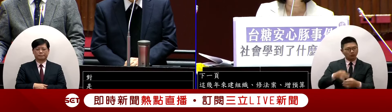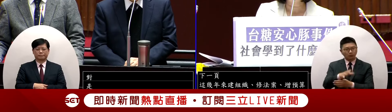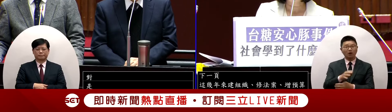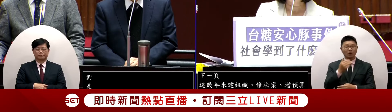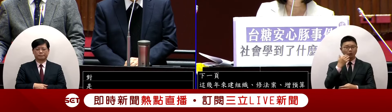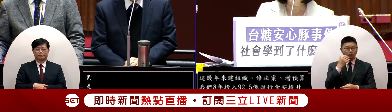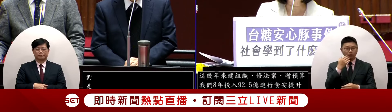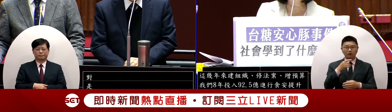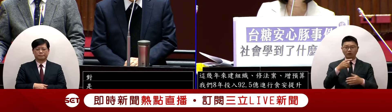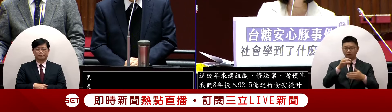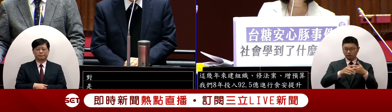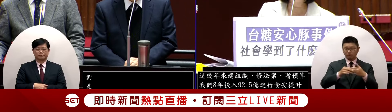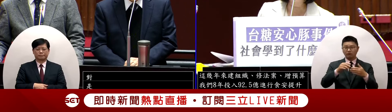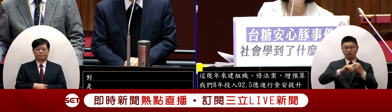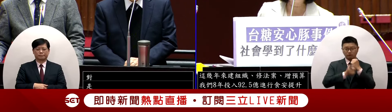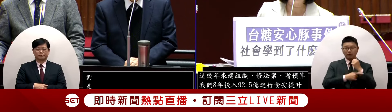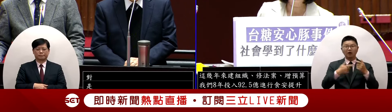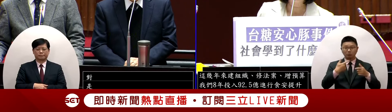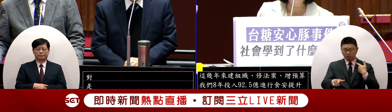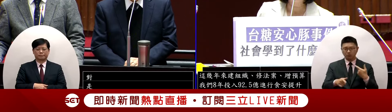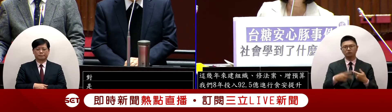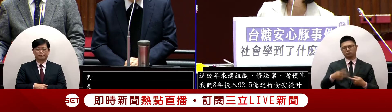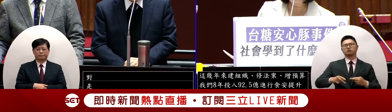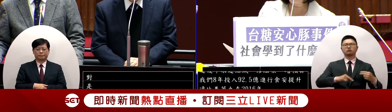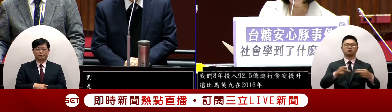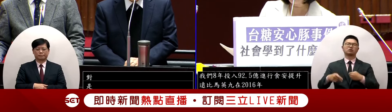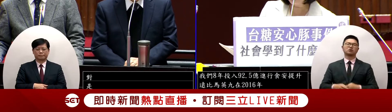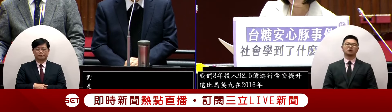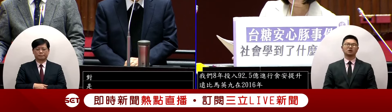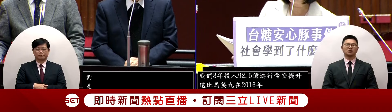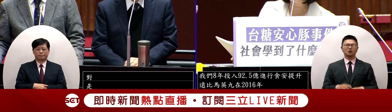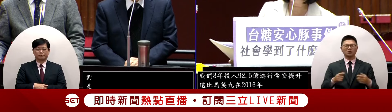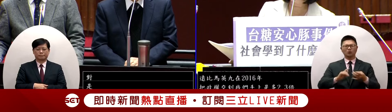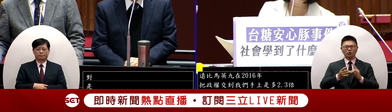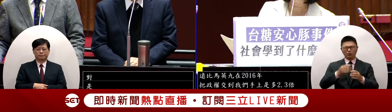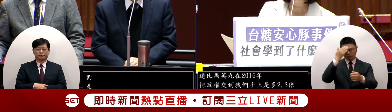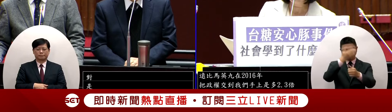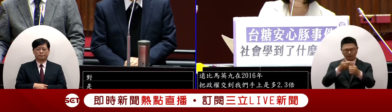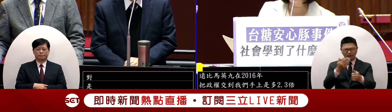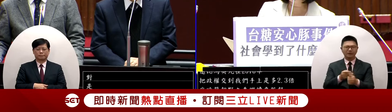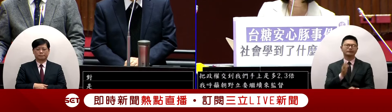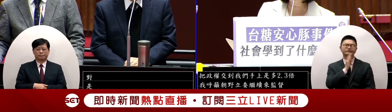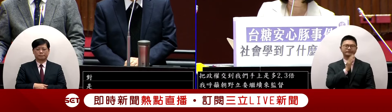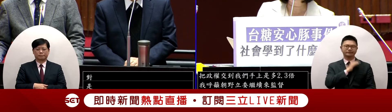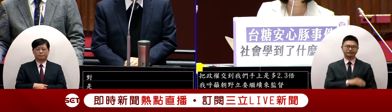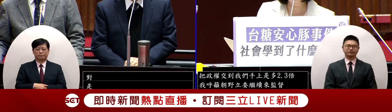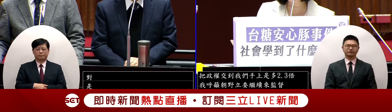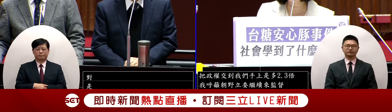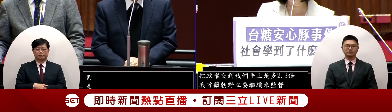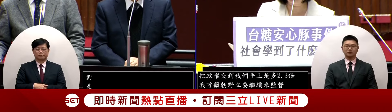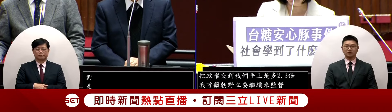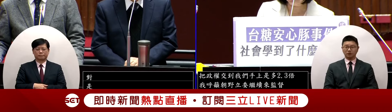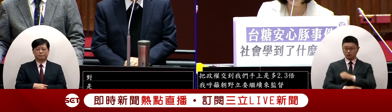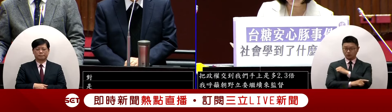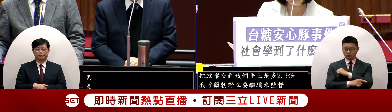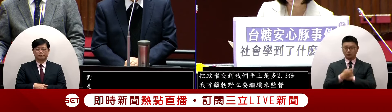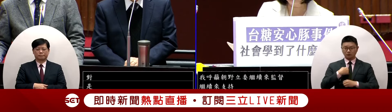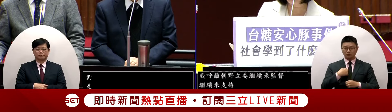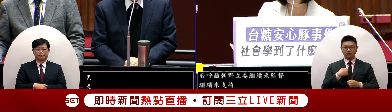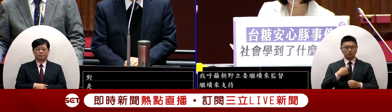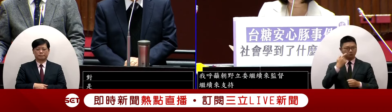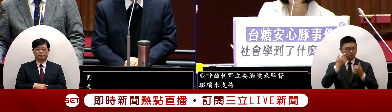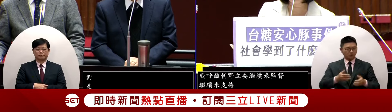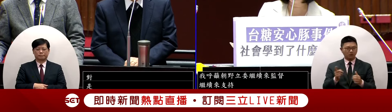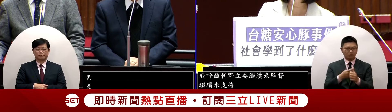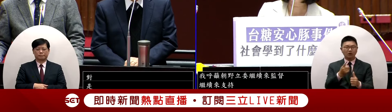法，而不是处处为难。所以我要刻意再把这样的资讯罗列出来。好，最后一部分是我今天最在